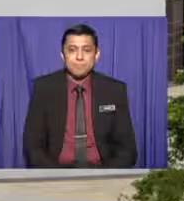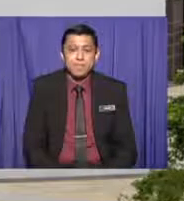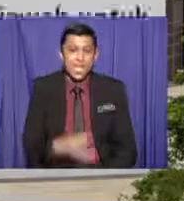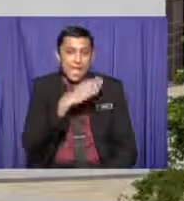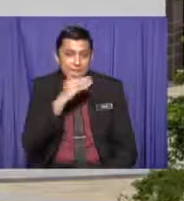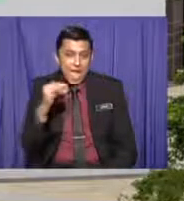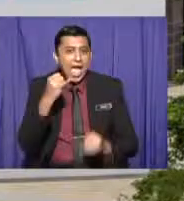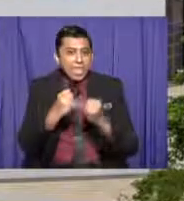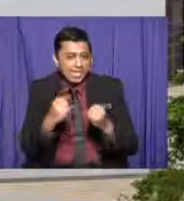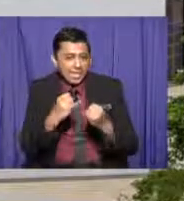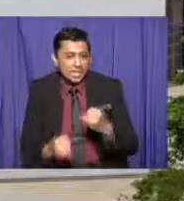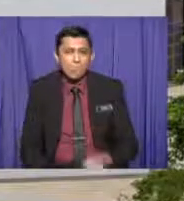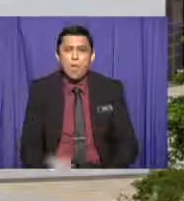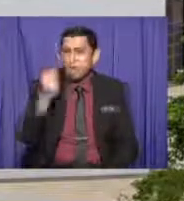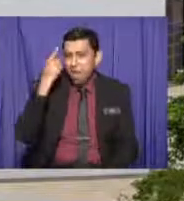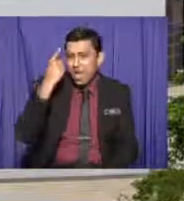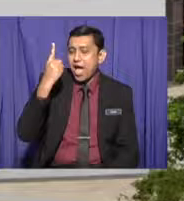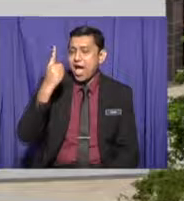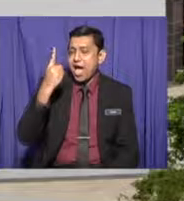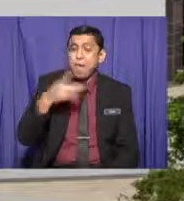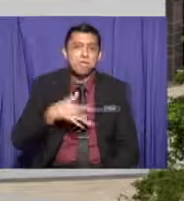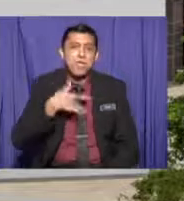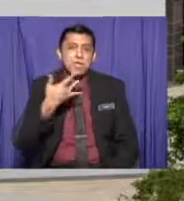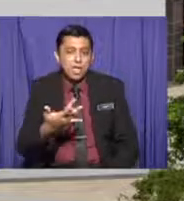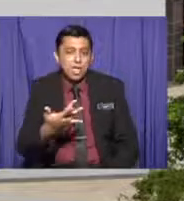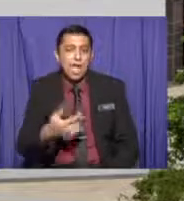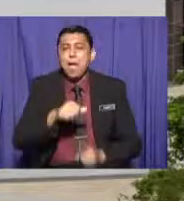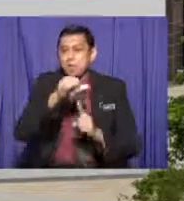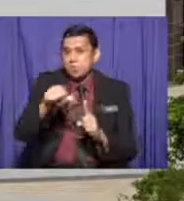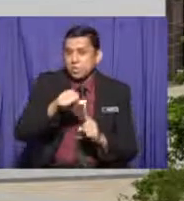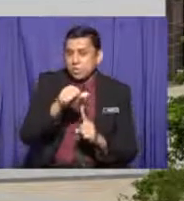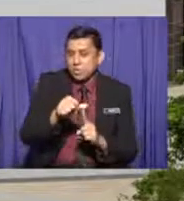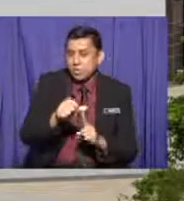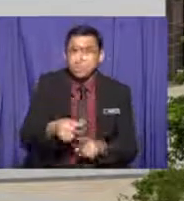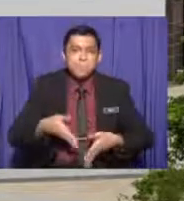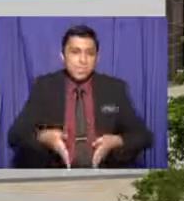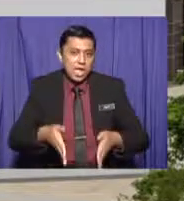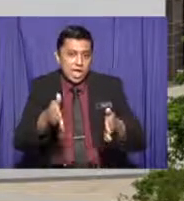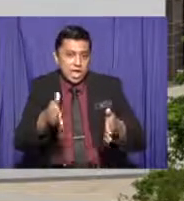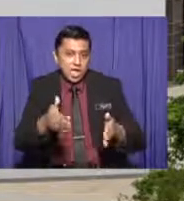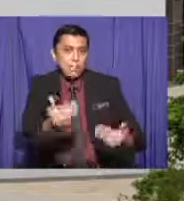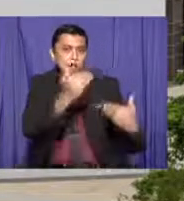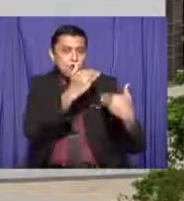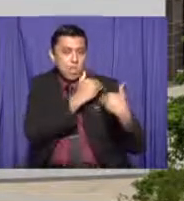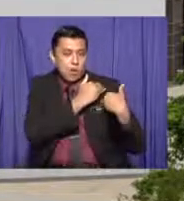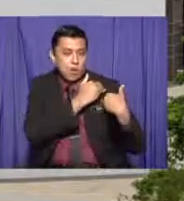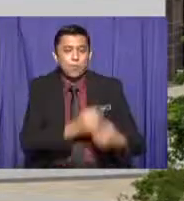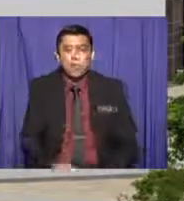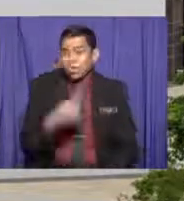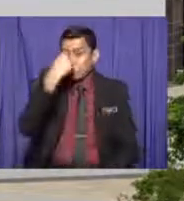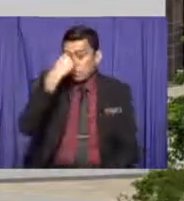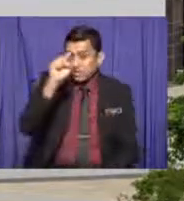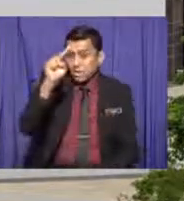dan akhir sekali, faham perasaan apabila menjalankan tanggungjawab